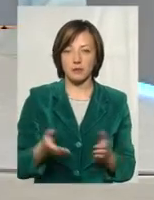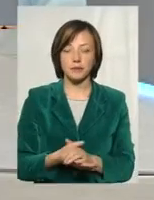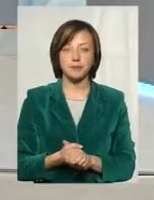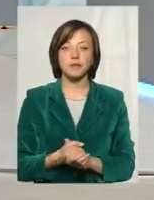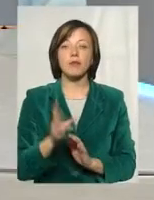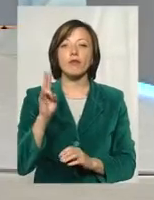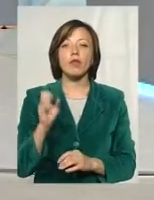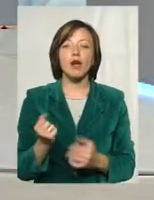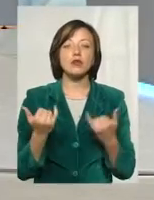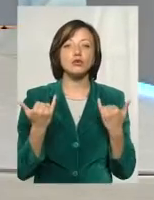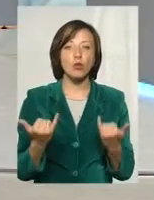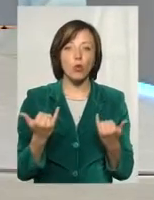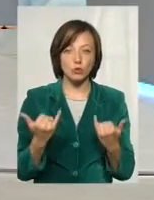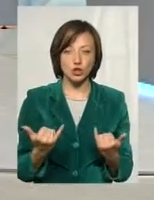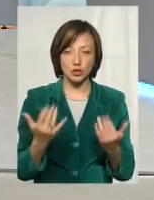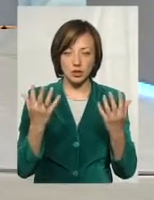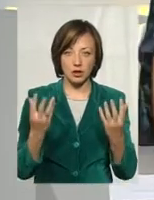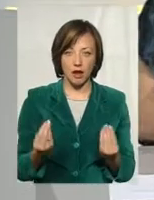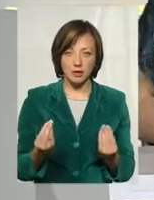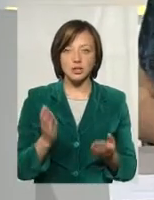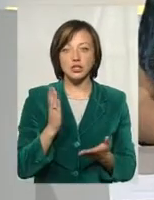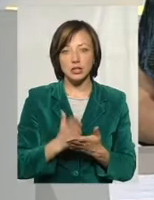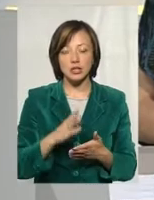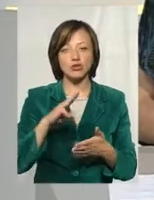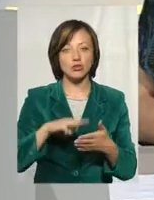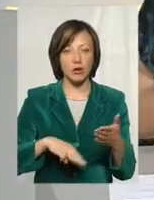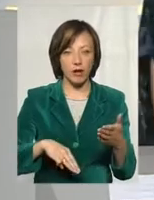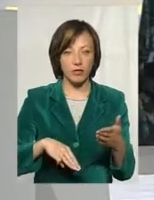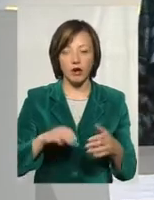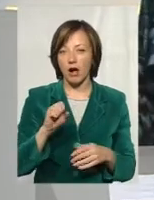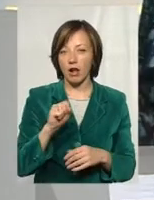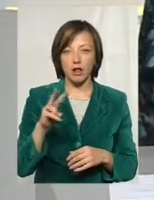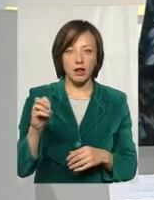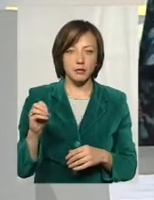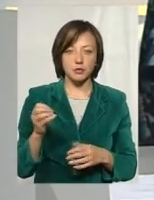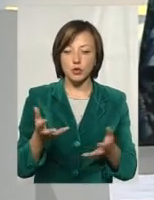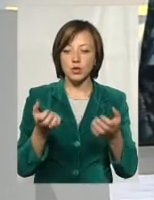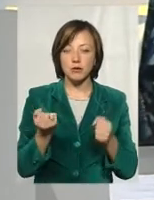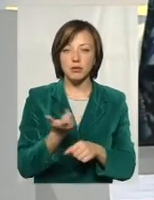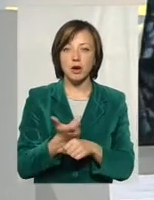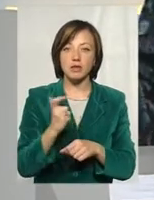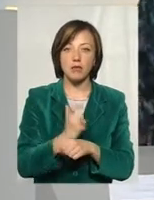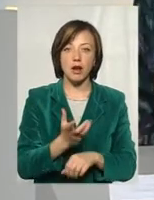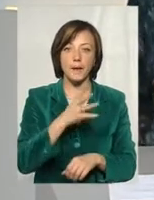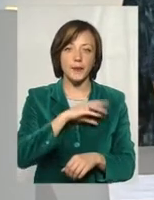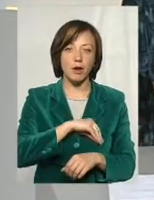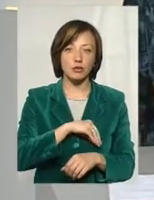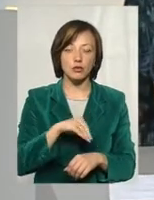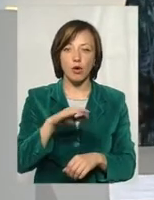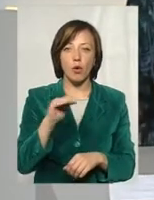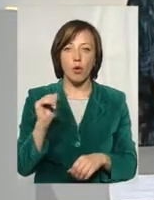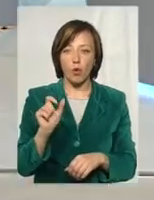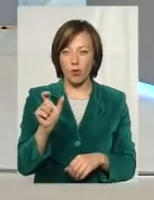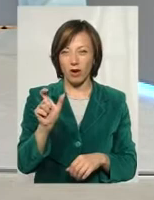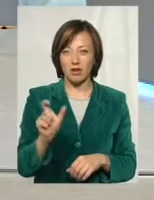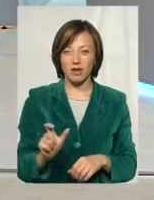На сьогоднішній день, от, власне, те про те, що говорив Кузьма Іванович, чи є штраф, але отримуючи максимальний прибуток, орендар